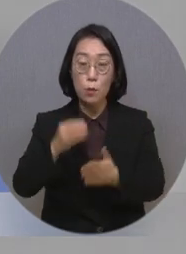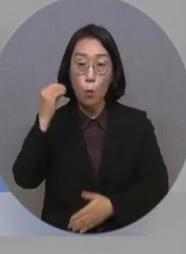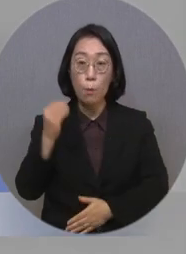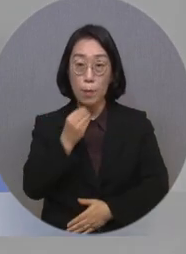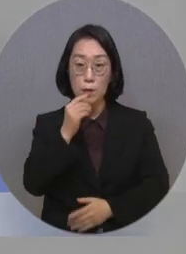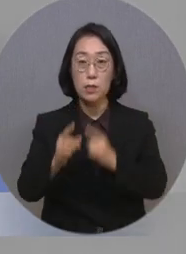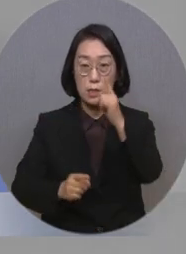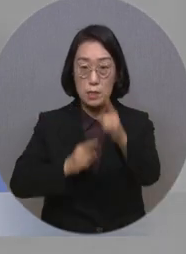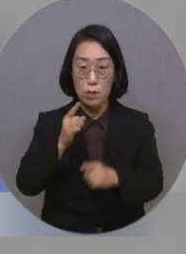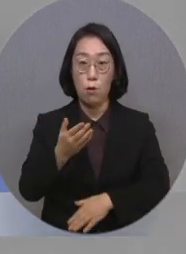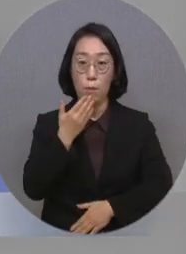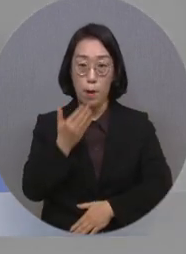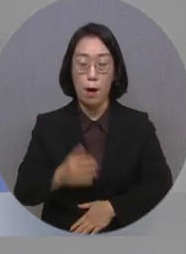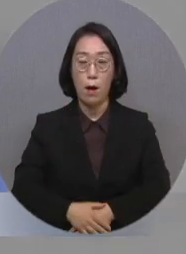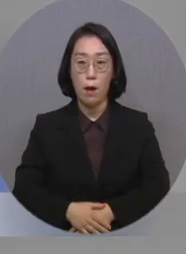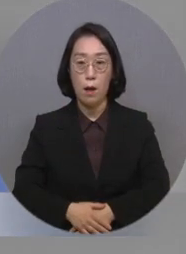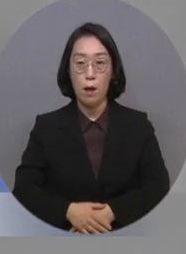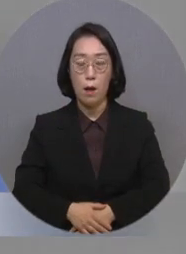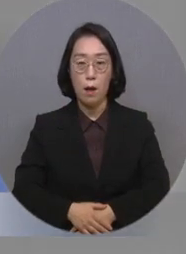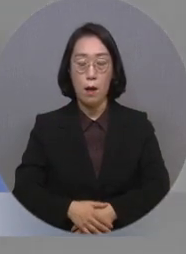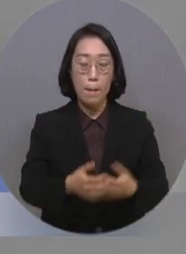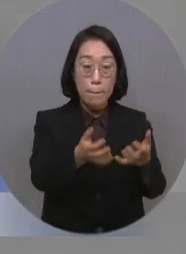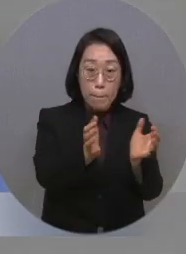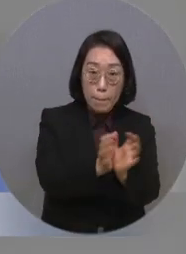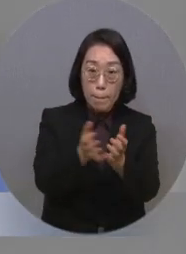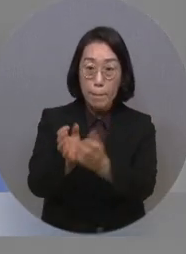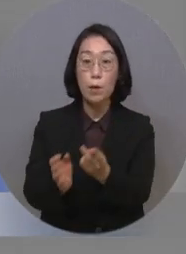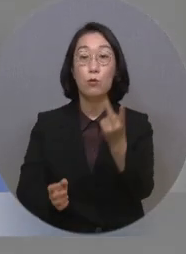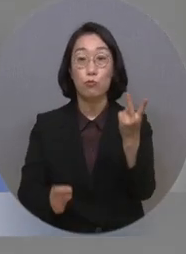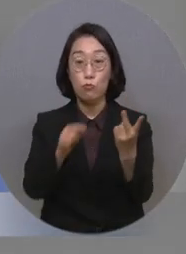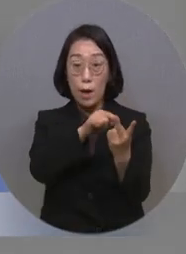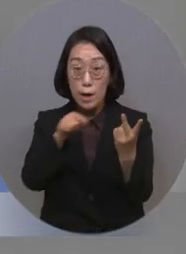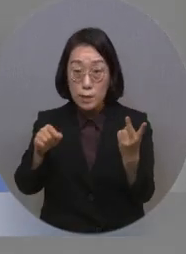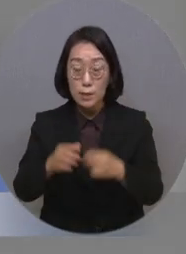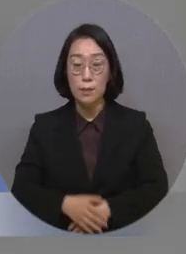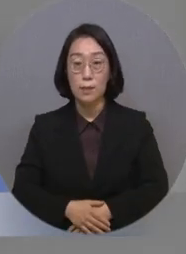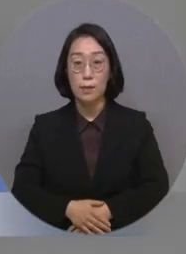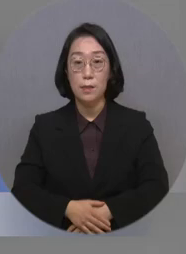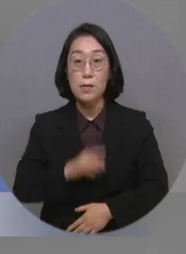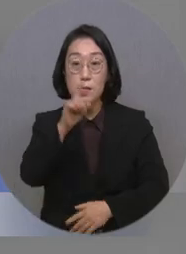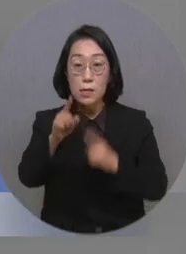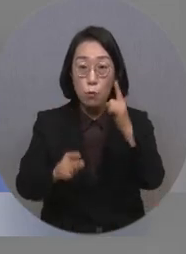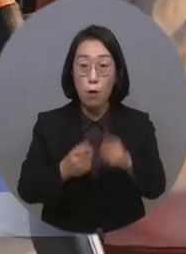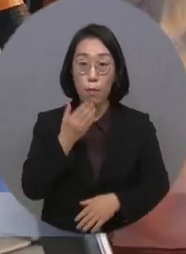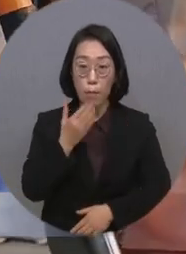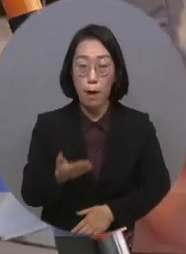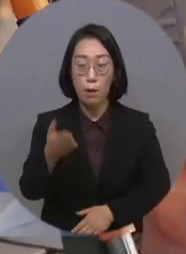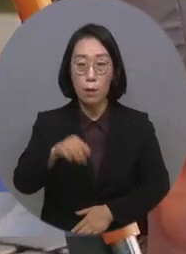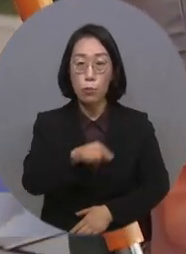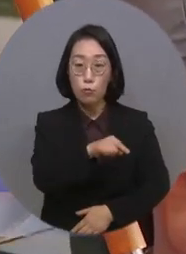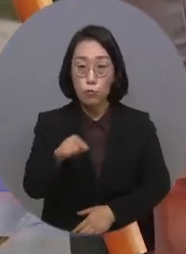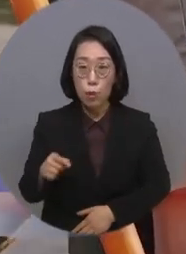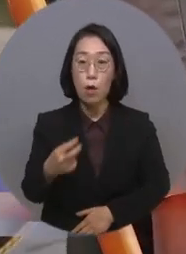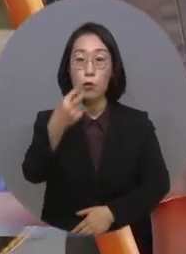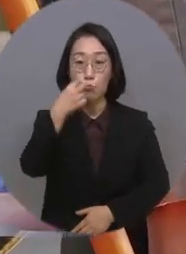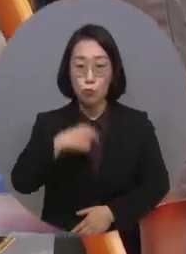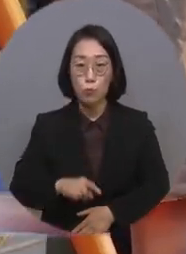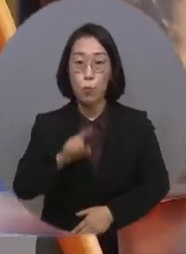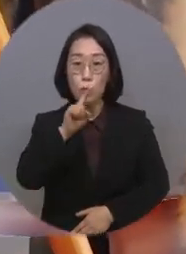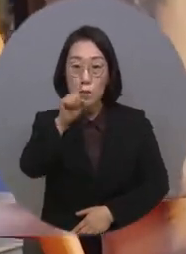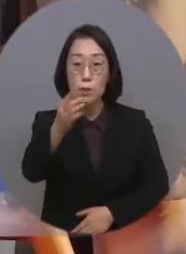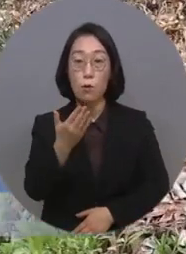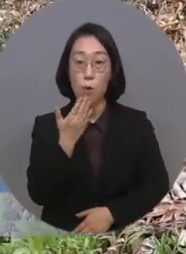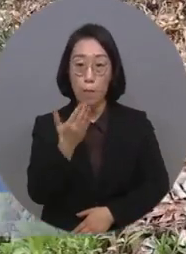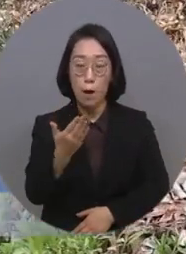누리집에서 신청할 수 있습니다. 패키지 여행과 미션 여행으로 구분해 지원이 됩니다. 두 여행은 중복 신청이